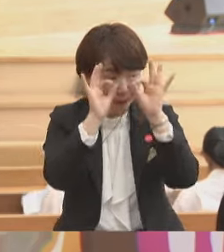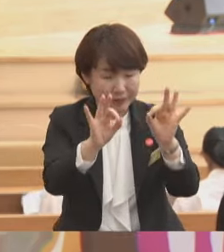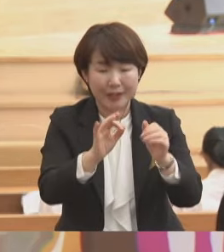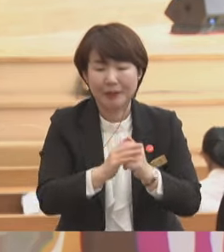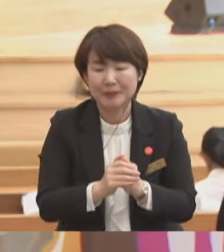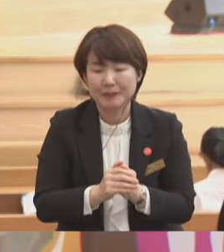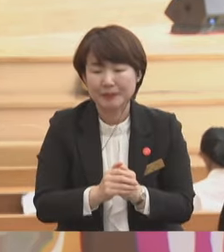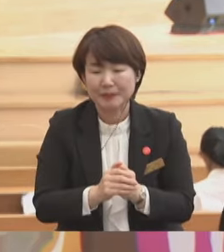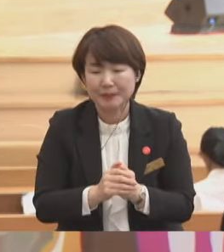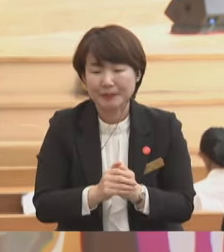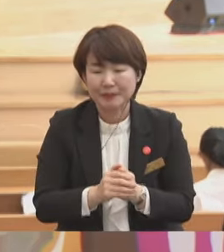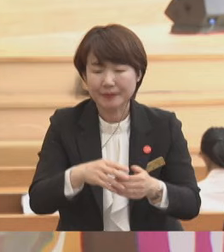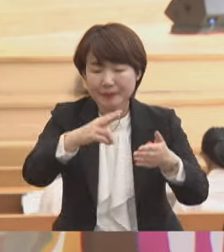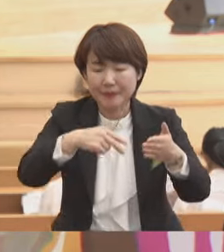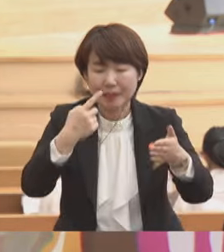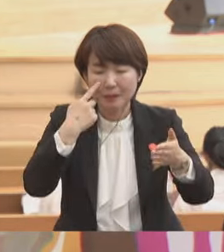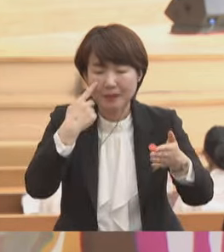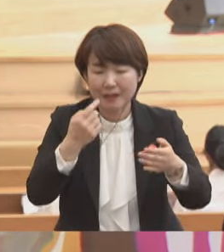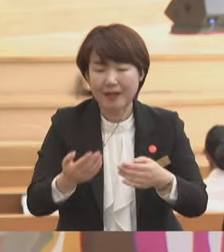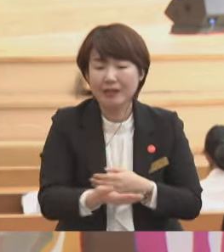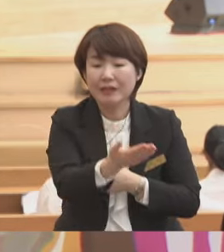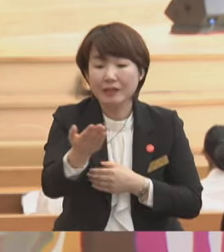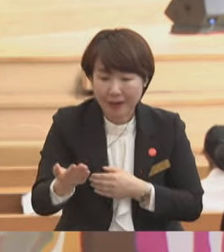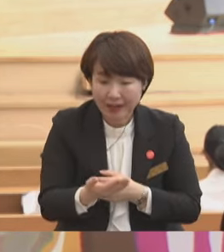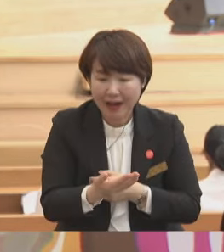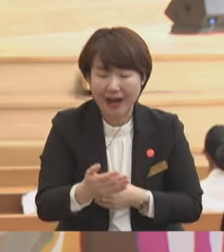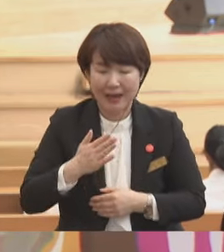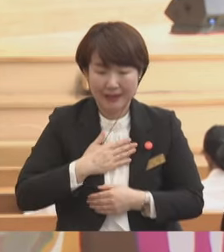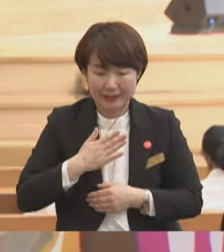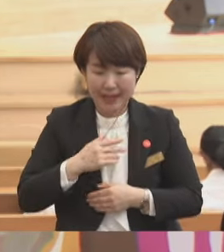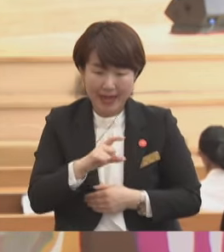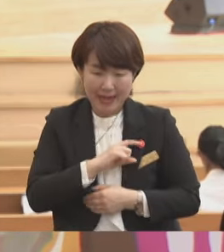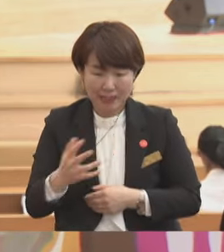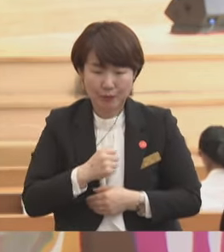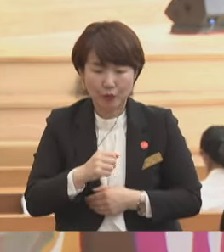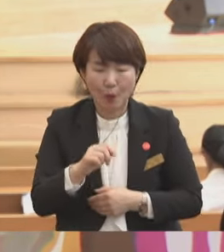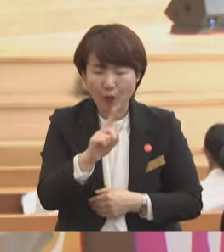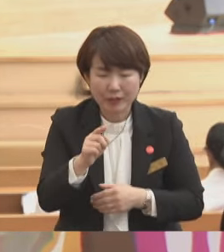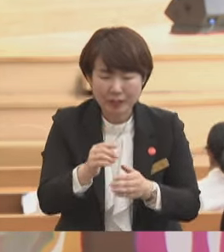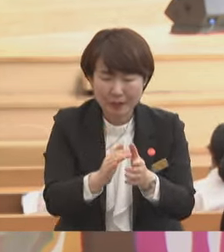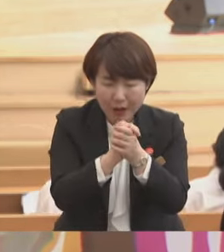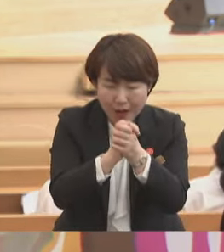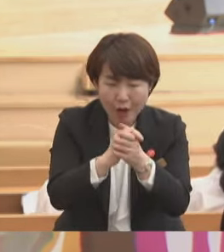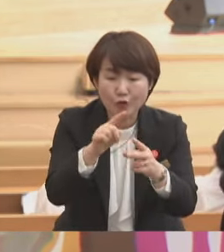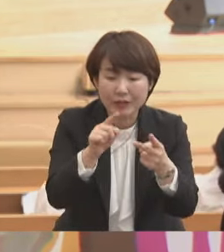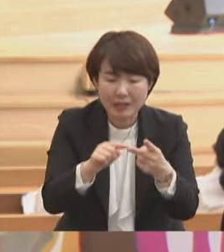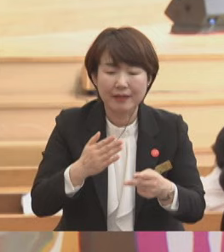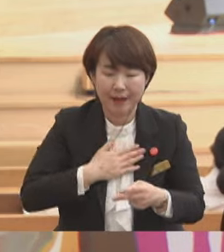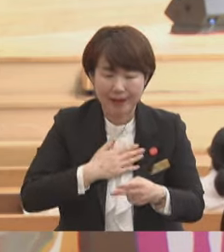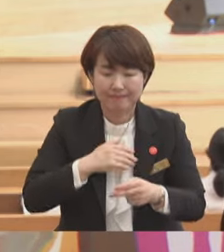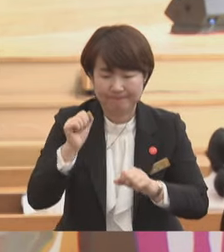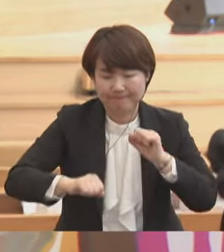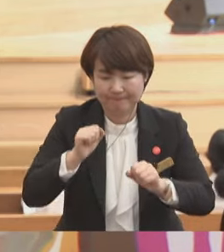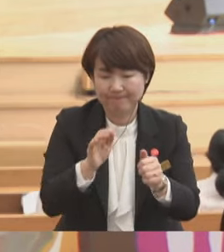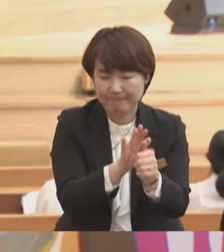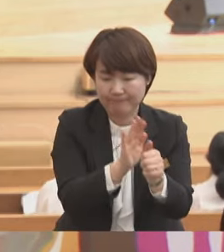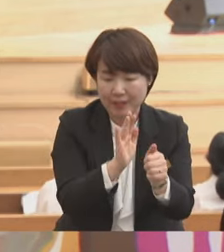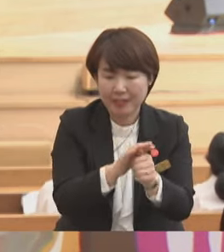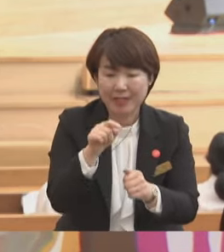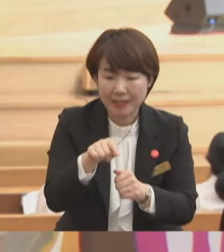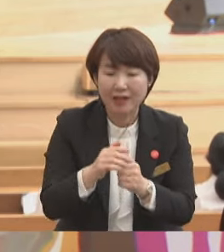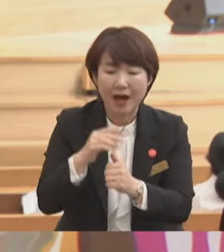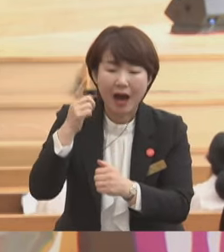어떤 약속이 있냐 읽어 볼까요 시작 너희가 내 이름으로 무엇을 구하든지 내가 행하리니이는 아버지로